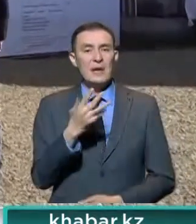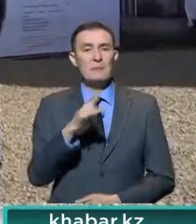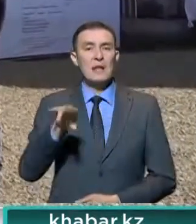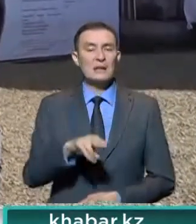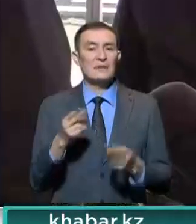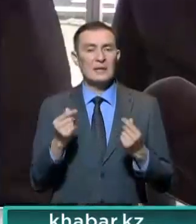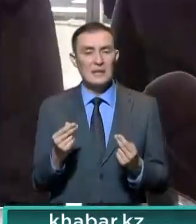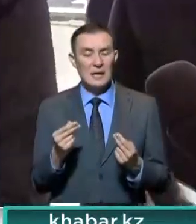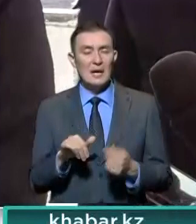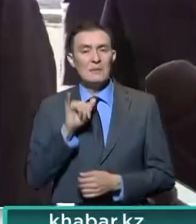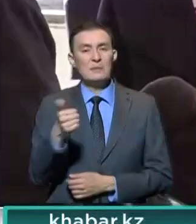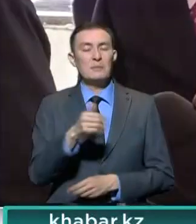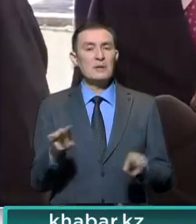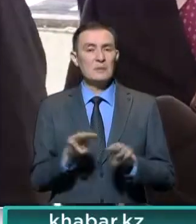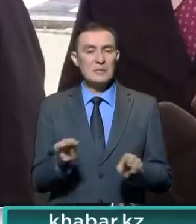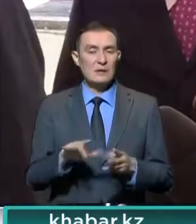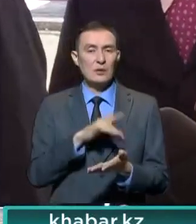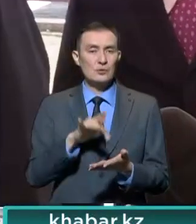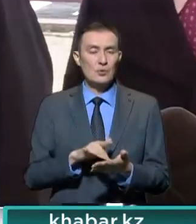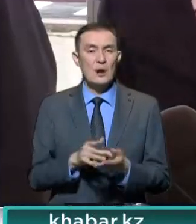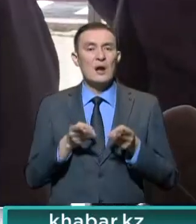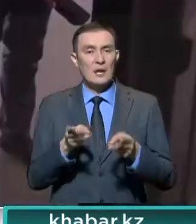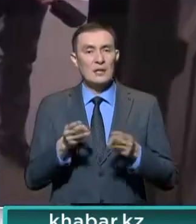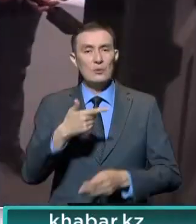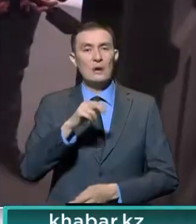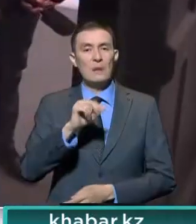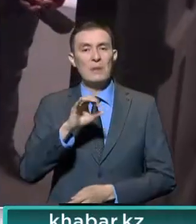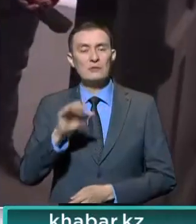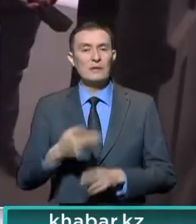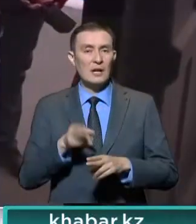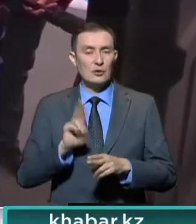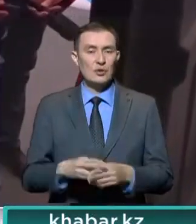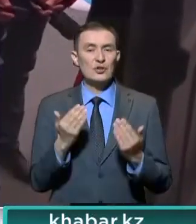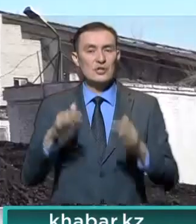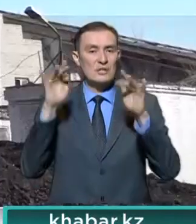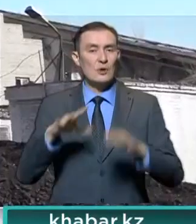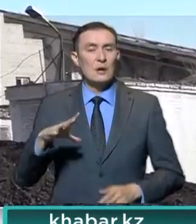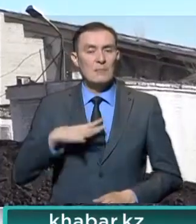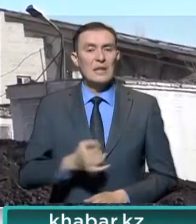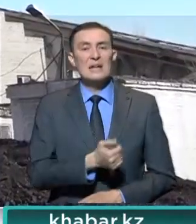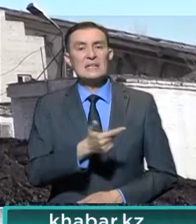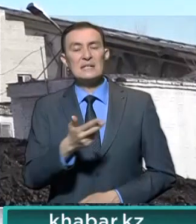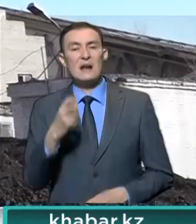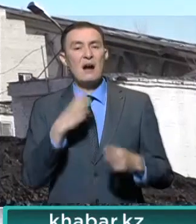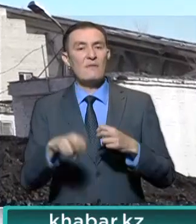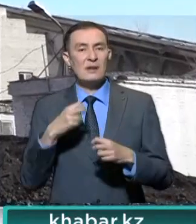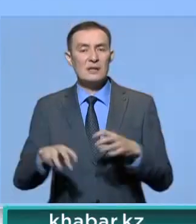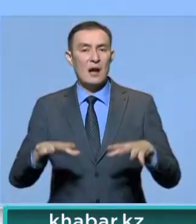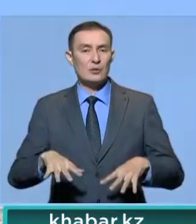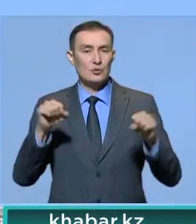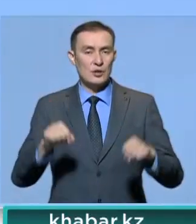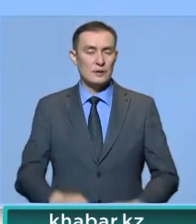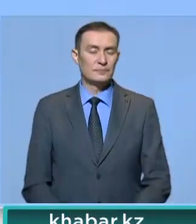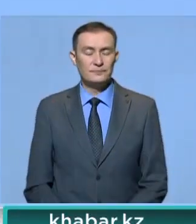миллиардов тенге. Посетил премьер-министр и городскую котельную Габасова, на которой нынешней зимой было несколько аварийных отключений.